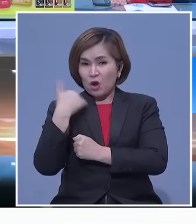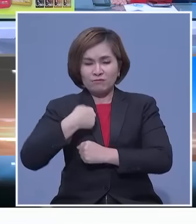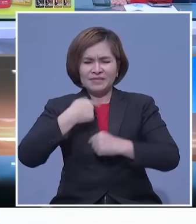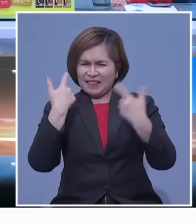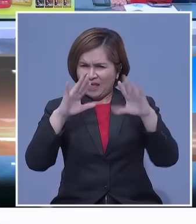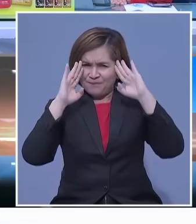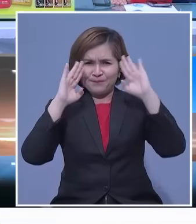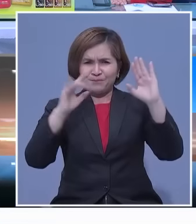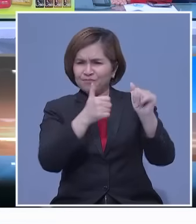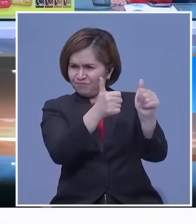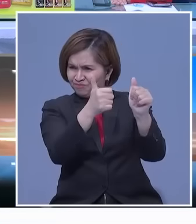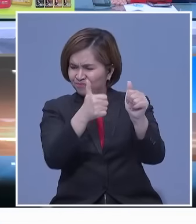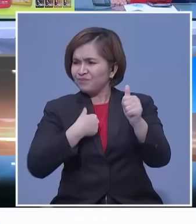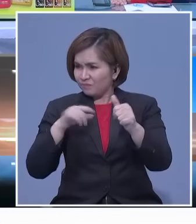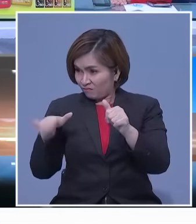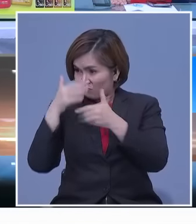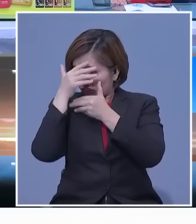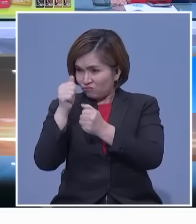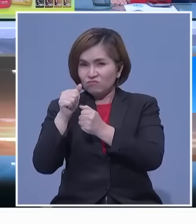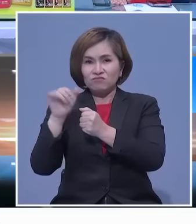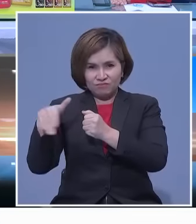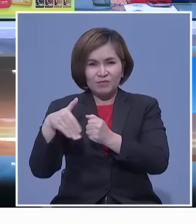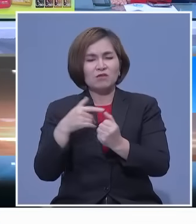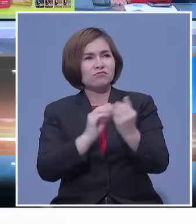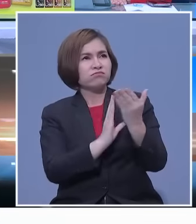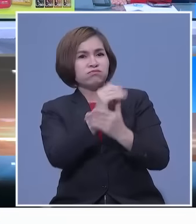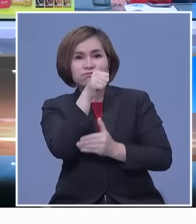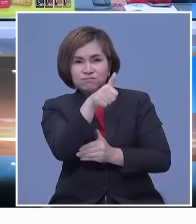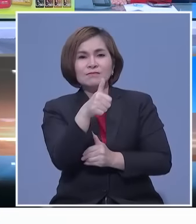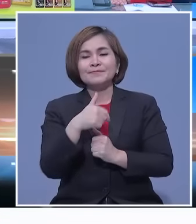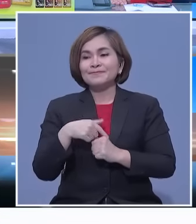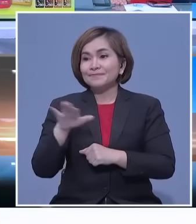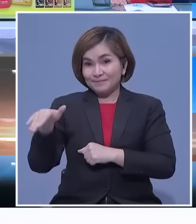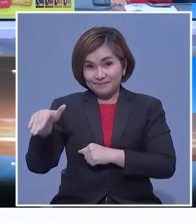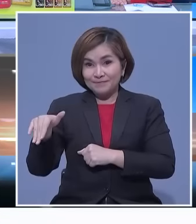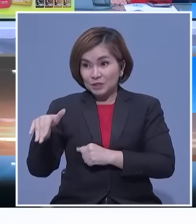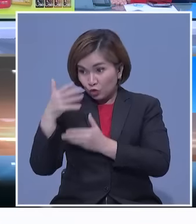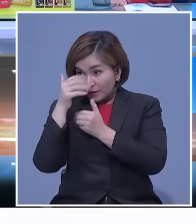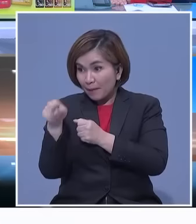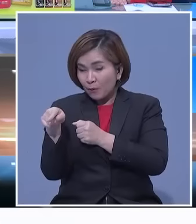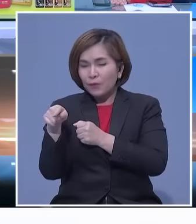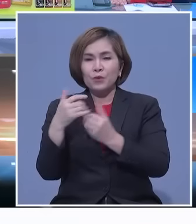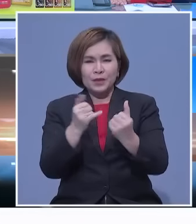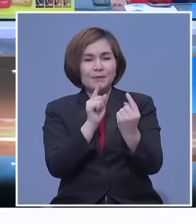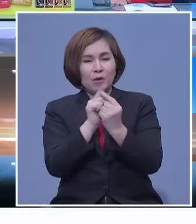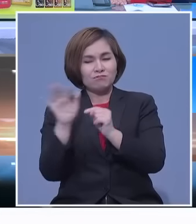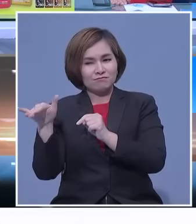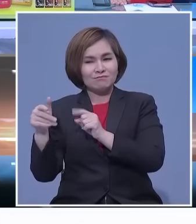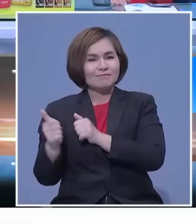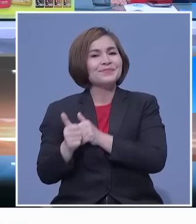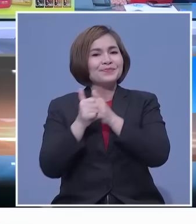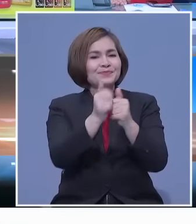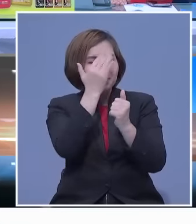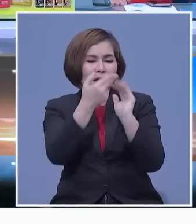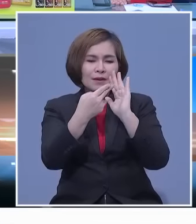ก่อนแล้วเนี่ยผมไปฟังมาโอหปลุกใจดีมากเลยฉันต้องมารวยมาสำเร็จที่นี่ผมเลยไปชวนคุณน้องต่อมานี่น้องเดี๋ยววันนี้มาเจอกันนะเขาจะ